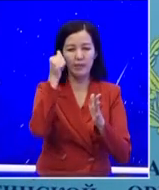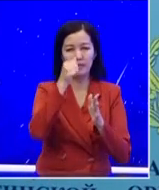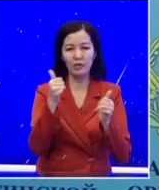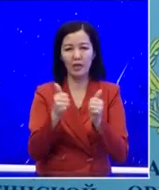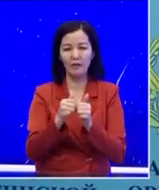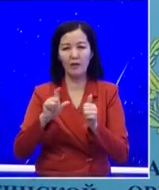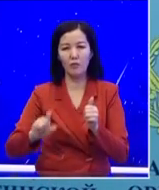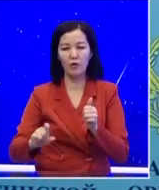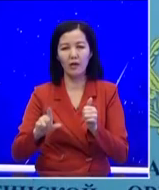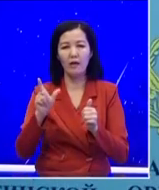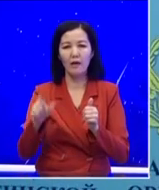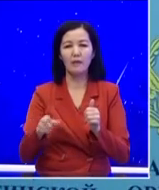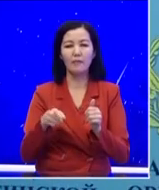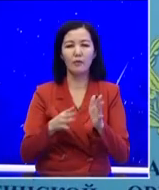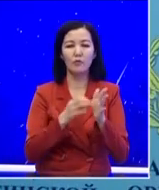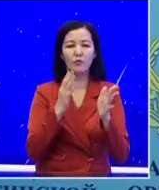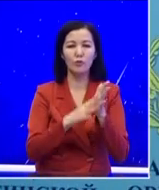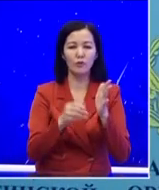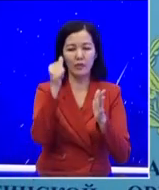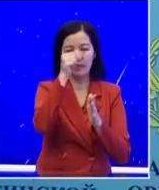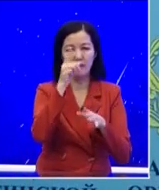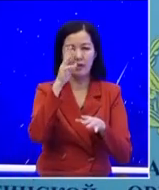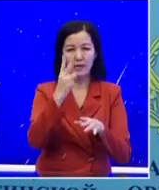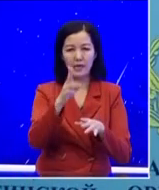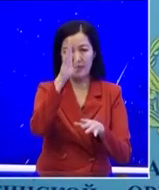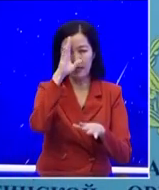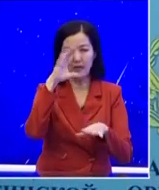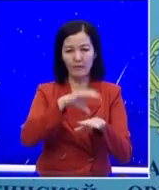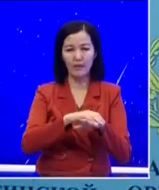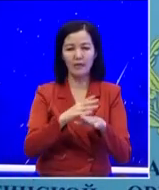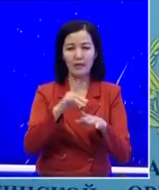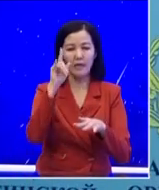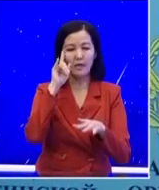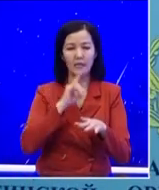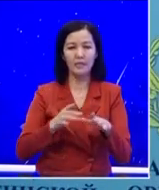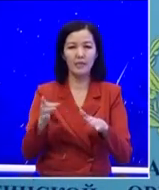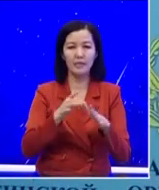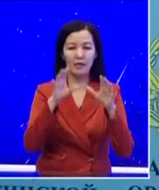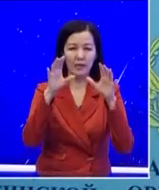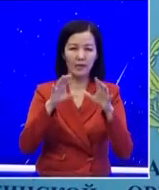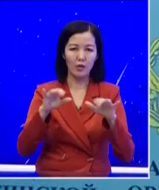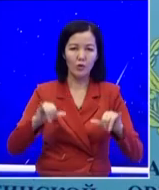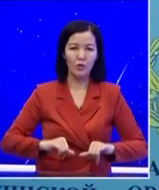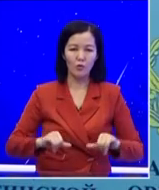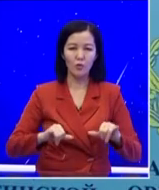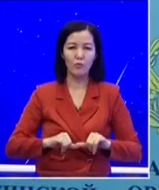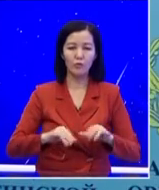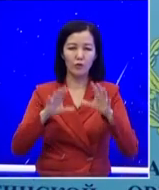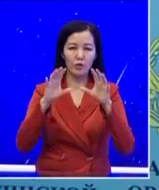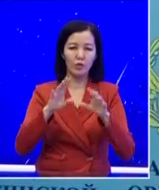жолаушысы 1990 жылғы ер адам анықталды. Бұл тұлғалар Қазақстан Республикасының әкімшілік құқық бұзушылық туралы